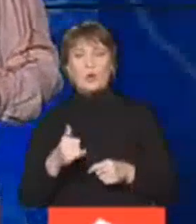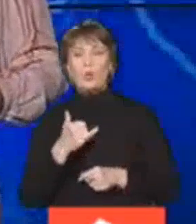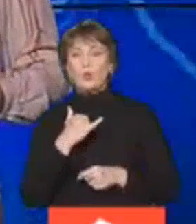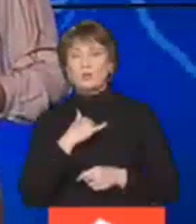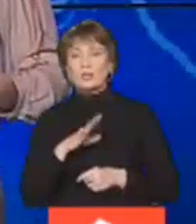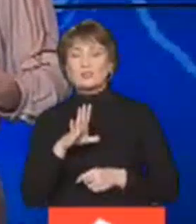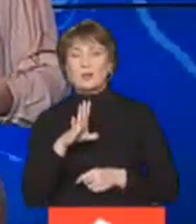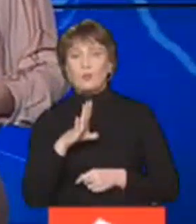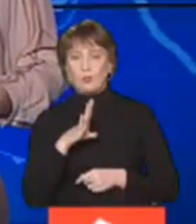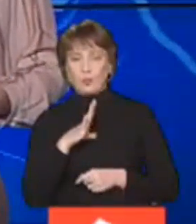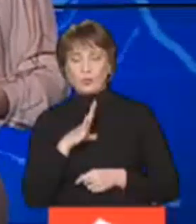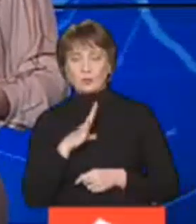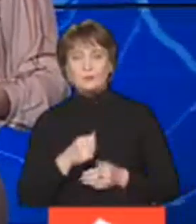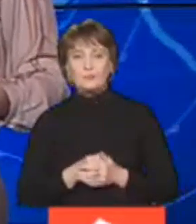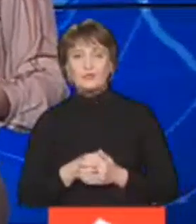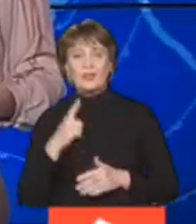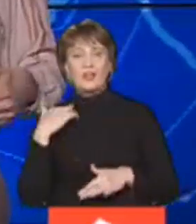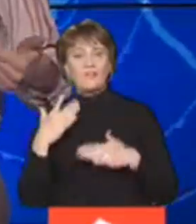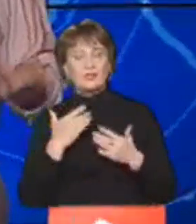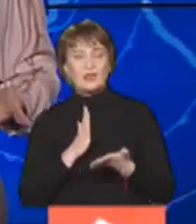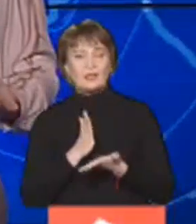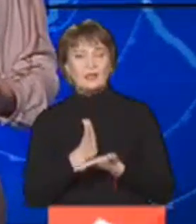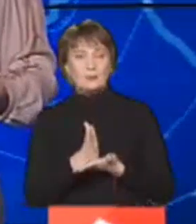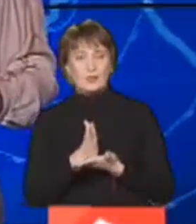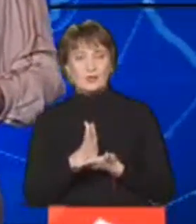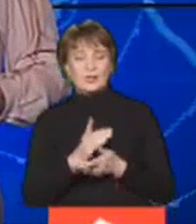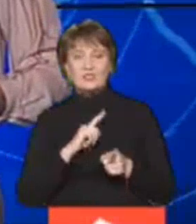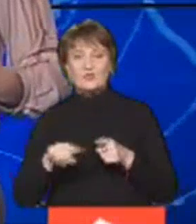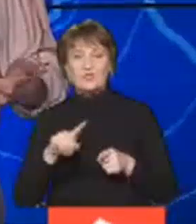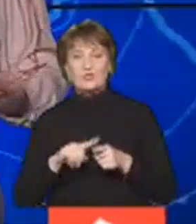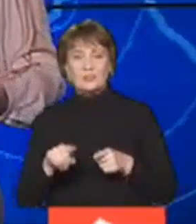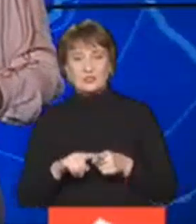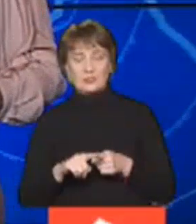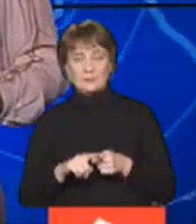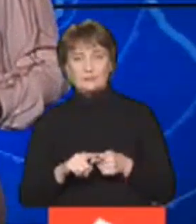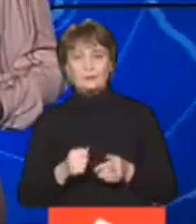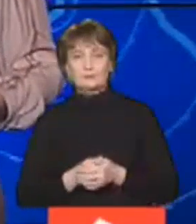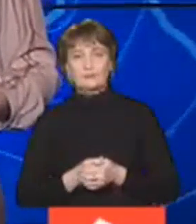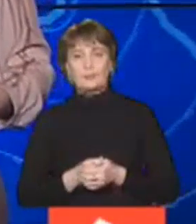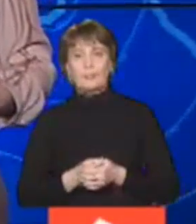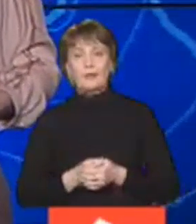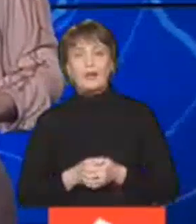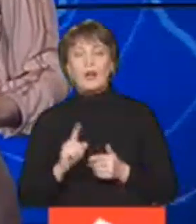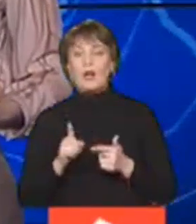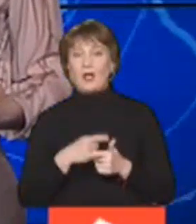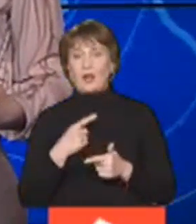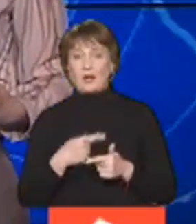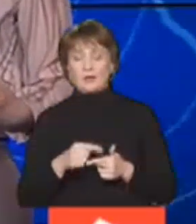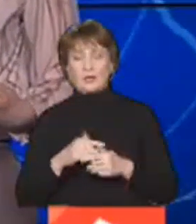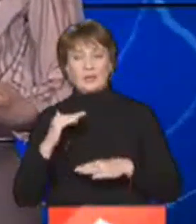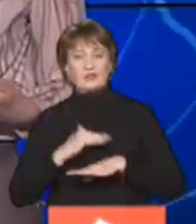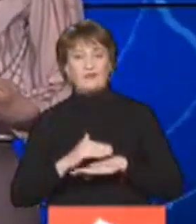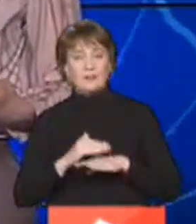нас був такий вітер північно-західного напрямку, помірних швидкостей дещо посилився він. Але вже надвечір